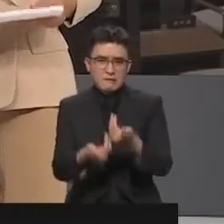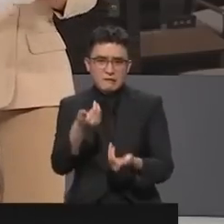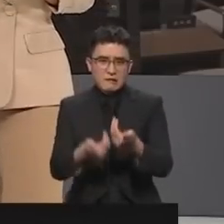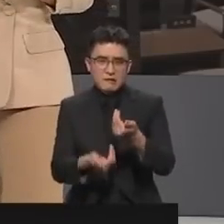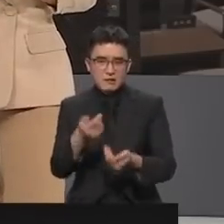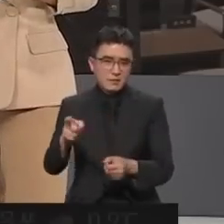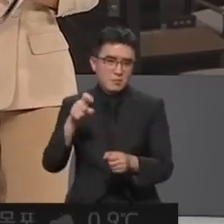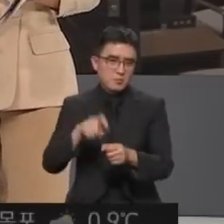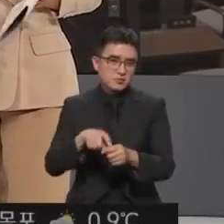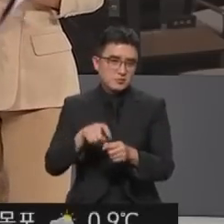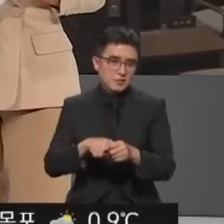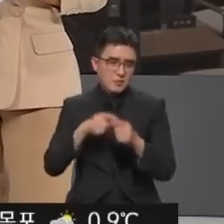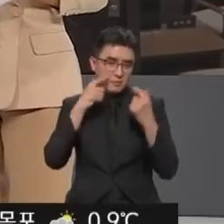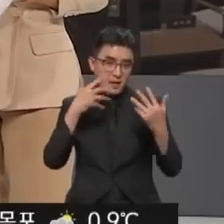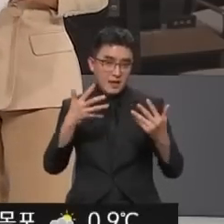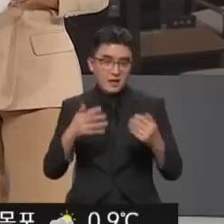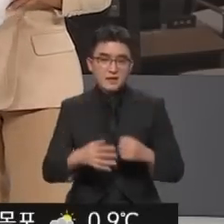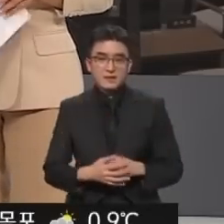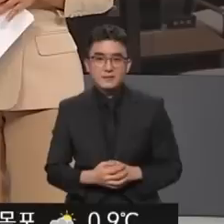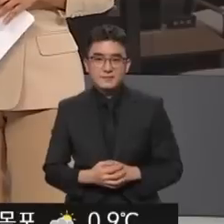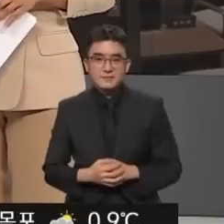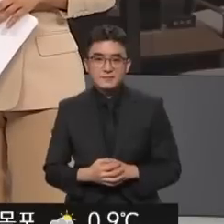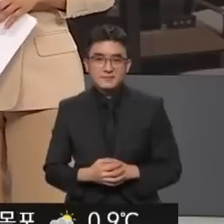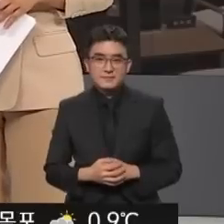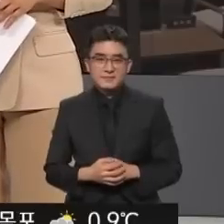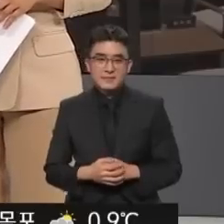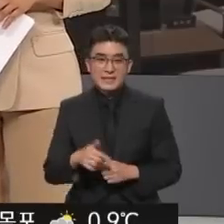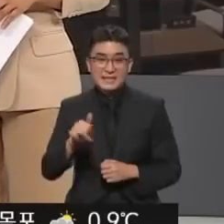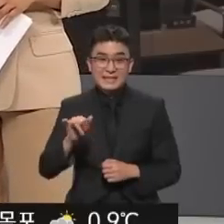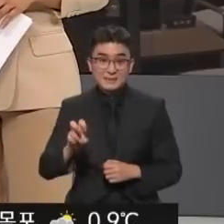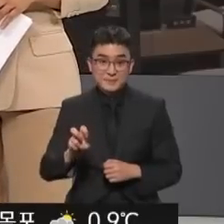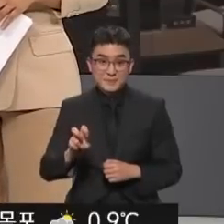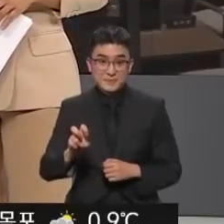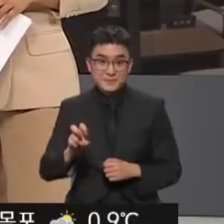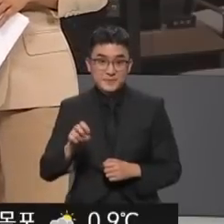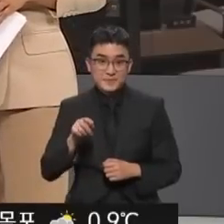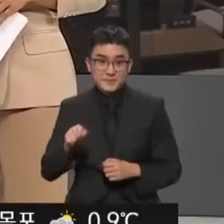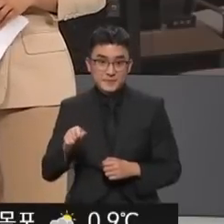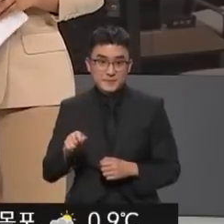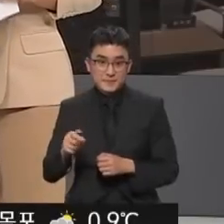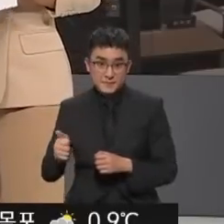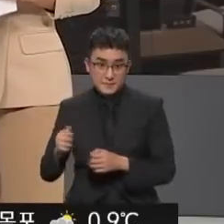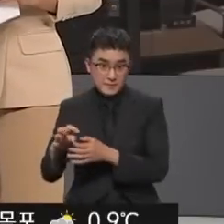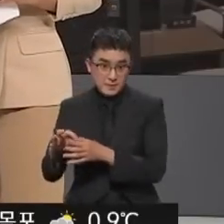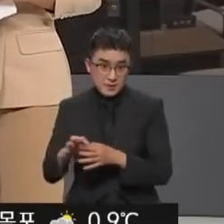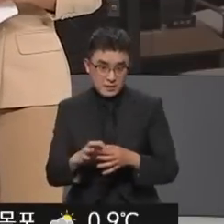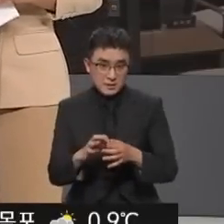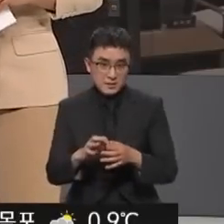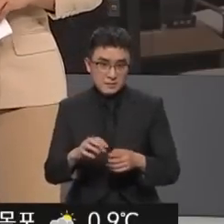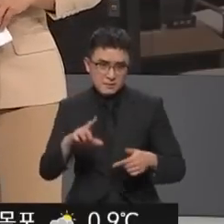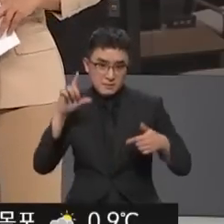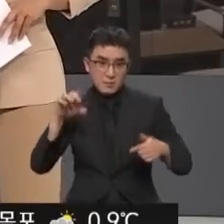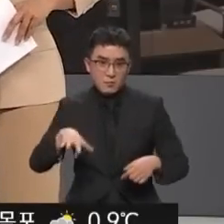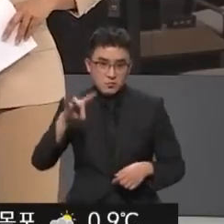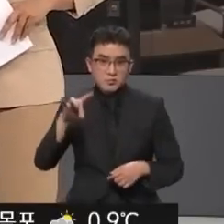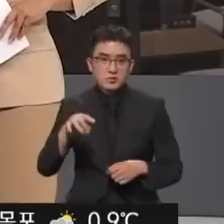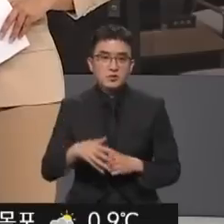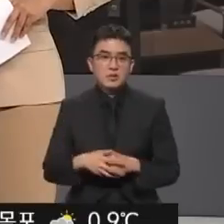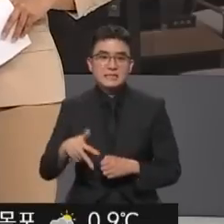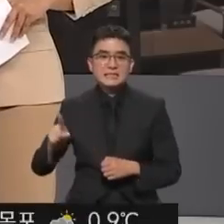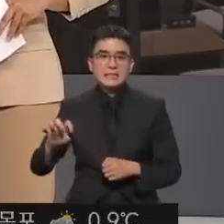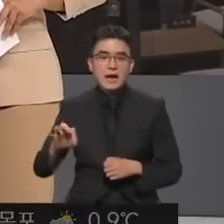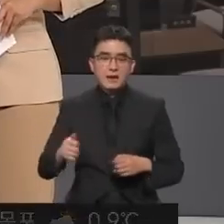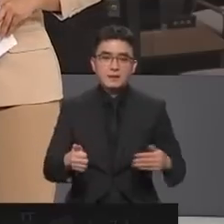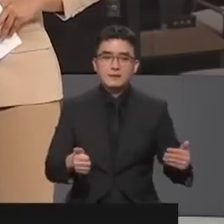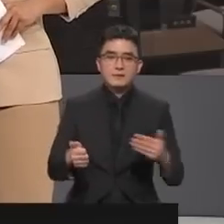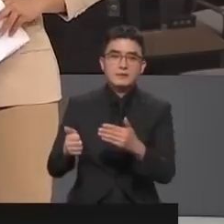비판했습니다. 김장연대는 오늘로 끝이니 김 의원 중심으로 선거를 치르라 이런 얘기는 장 의원이 먼저 한 거다 이런